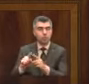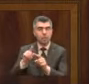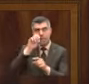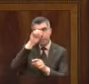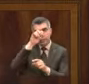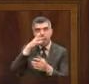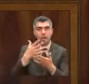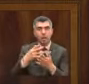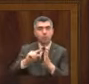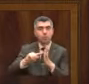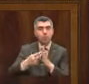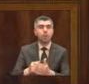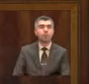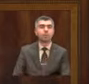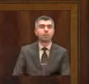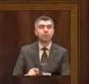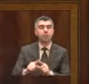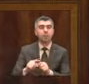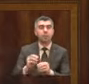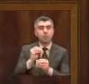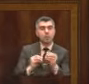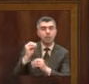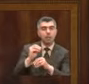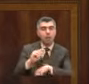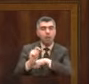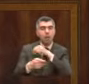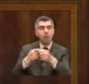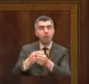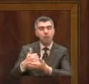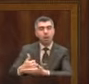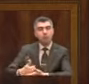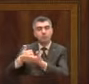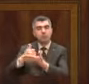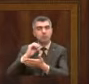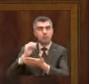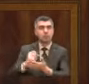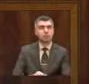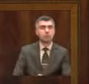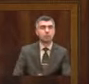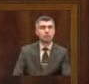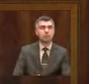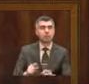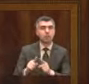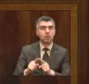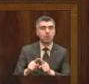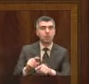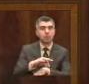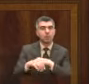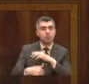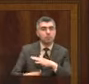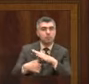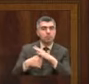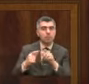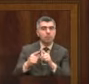الكهربائية والرحم من خدمات في العالم القروي، وكذلك من الأهداف الأساسية الحذر من خطر إفلاس المكتب الوطني الذي كانت